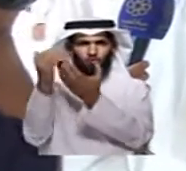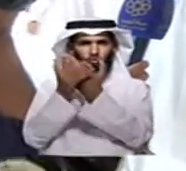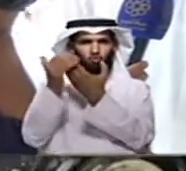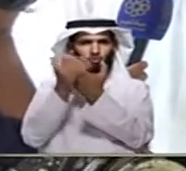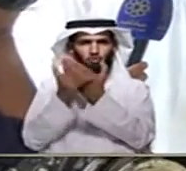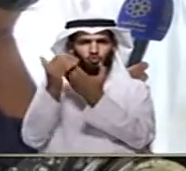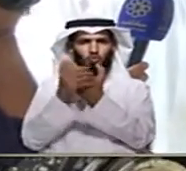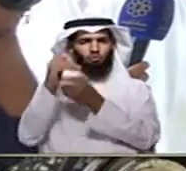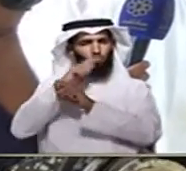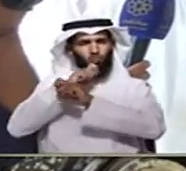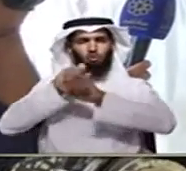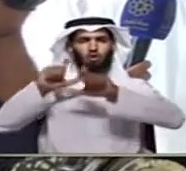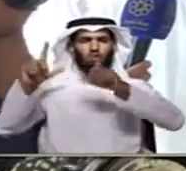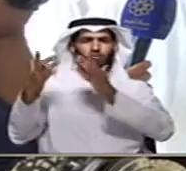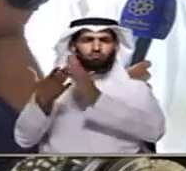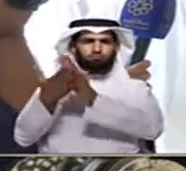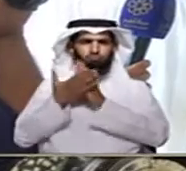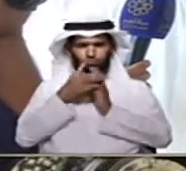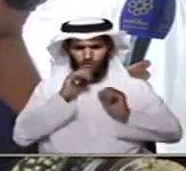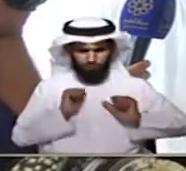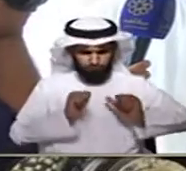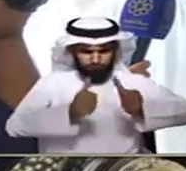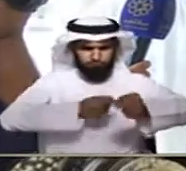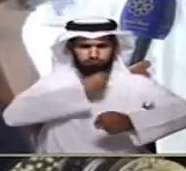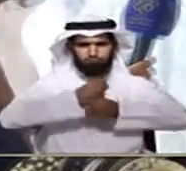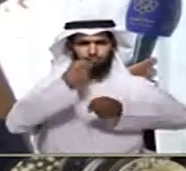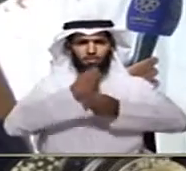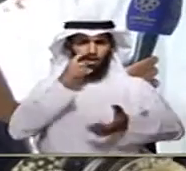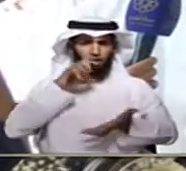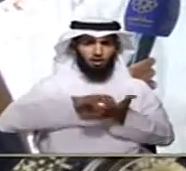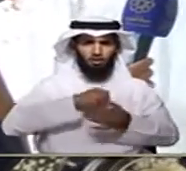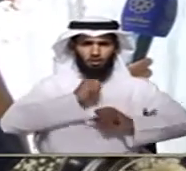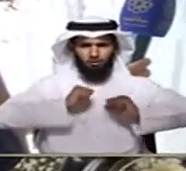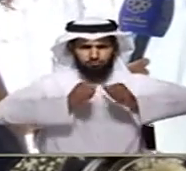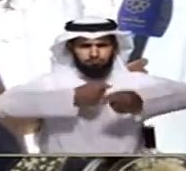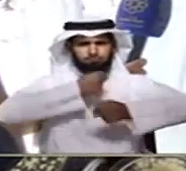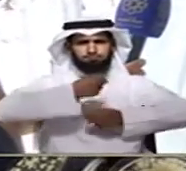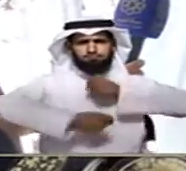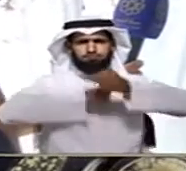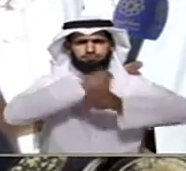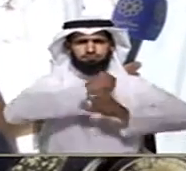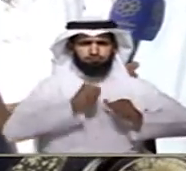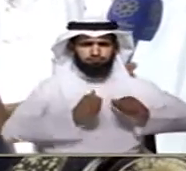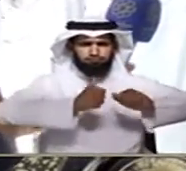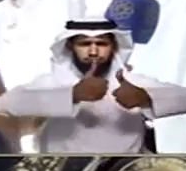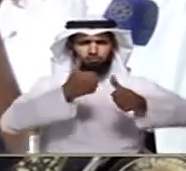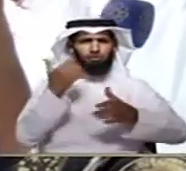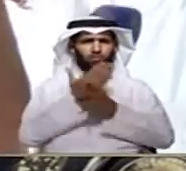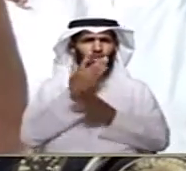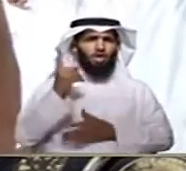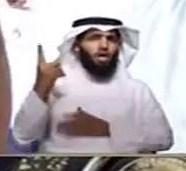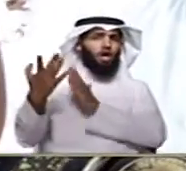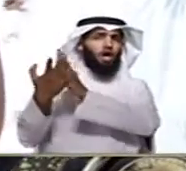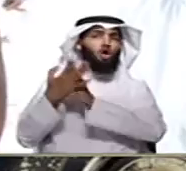المعنى الكبير، يعني اليوم احنا سخرنا كل طاقة النادي الأمانة، يعني وذلك لكلمة حضرة صاحب السمو دائما يحرص